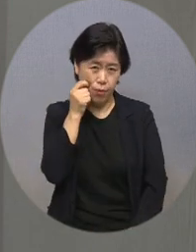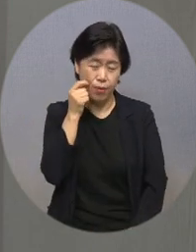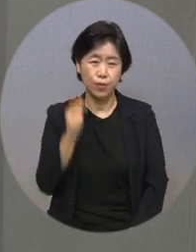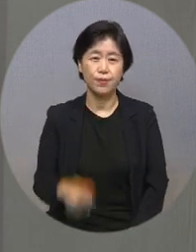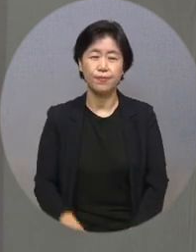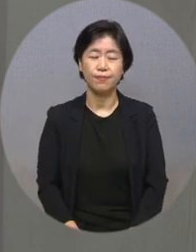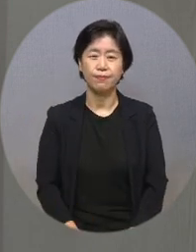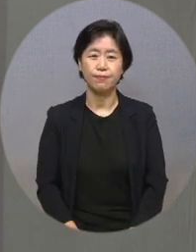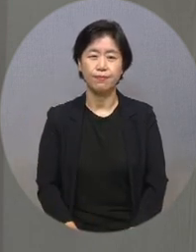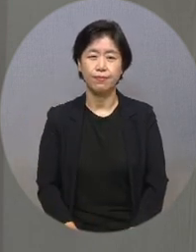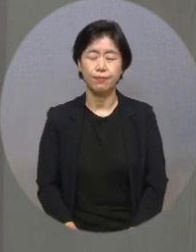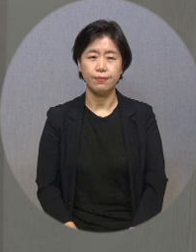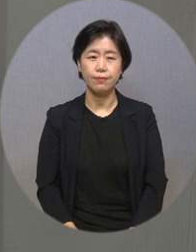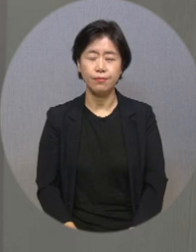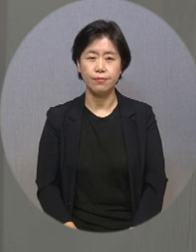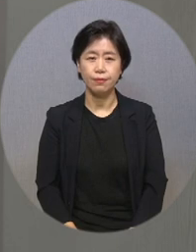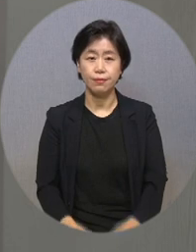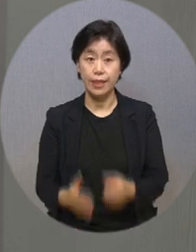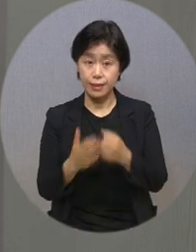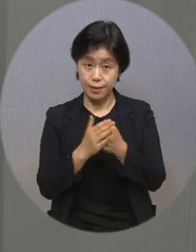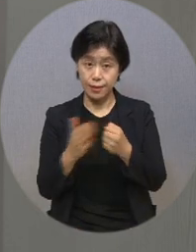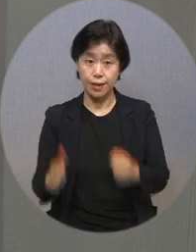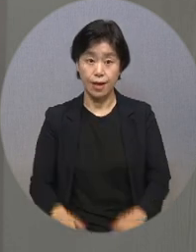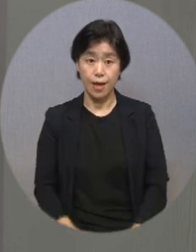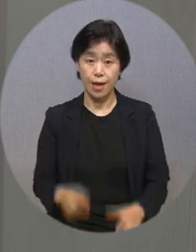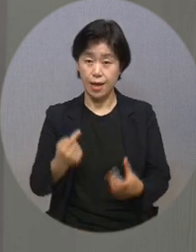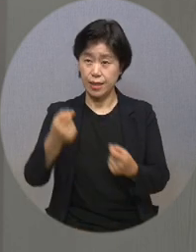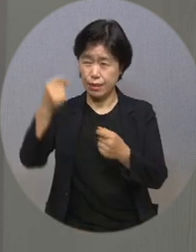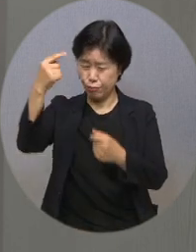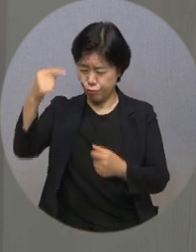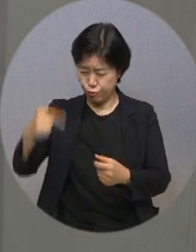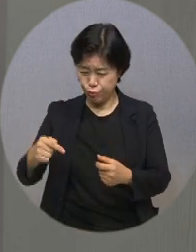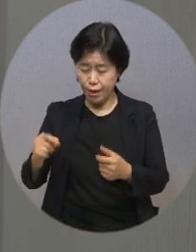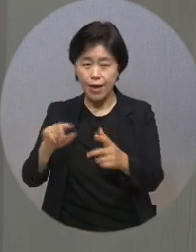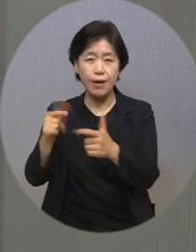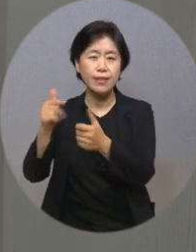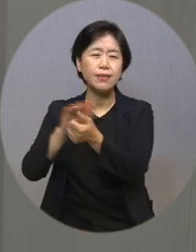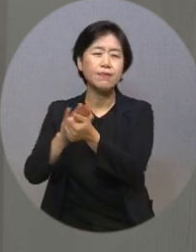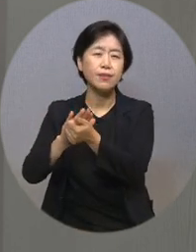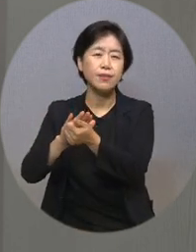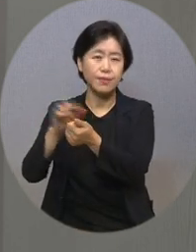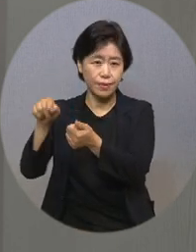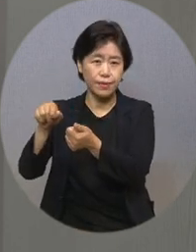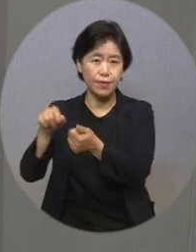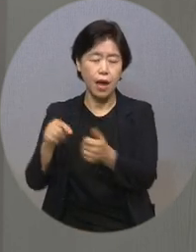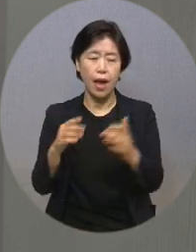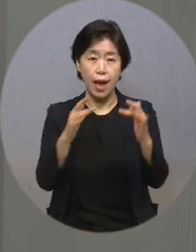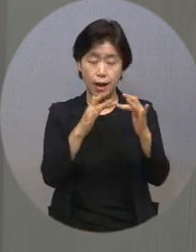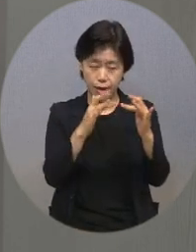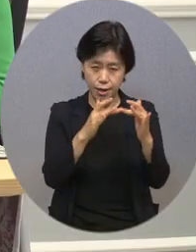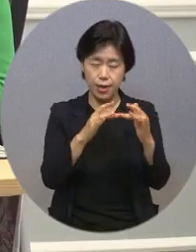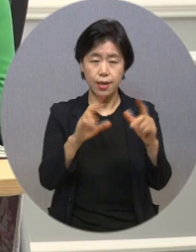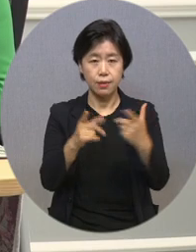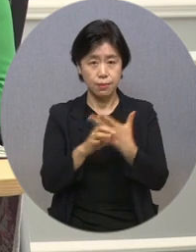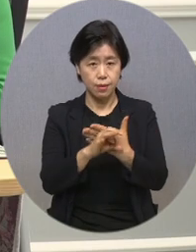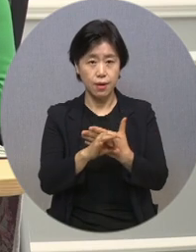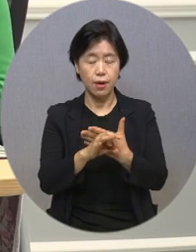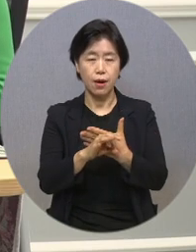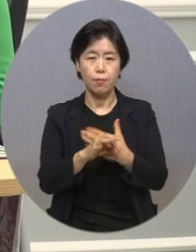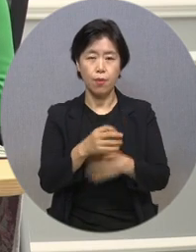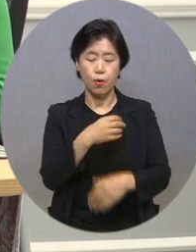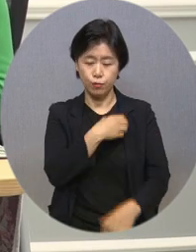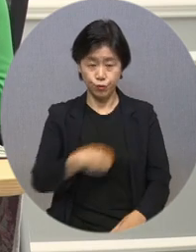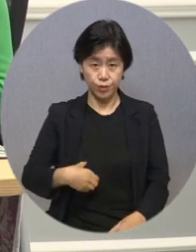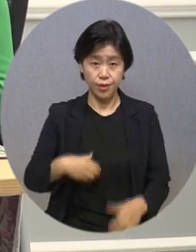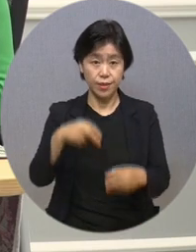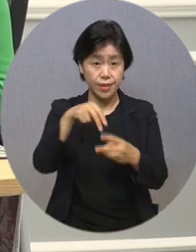활용하지 못하는 부분이 있어요. 그래서 이런 서비스들을 어느 한 곳에서 온라인이나 아니면은